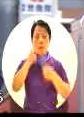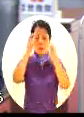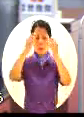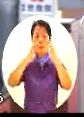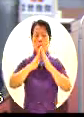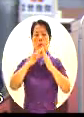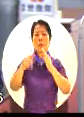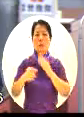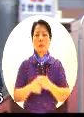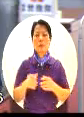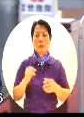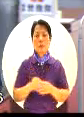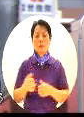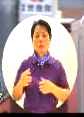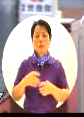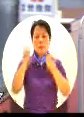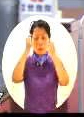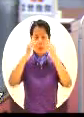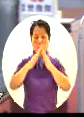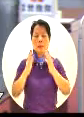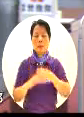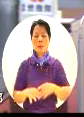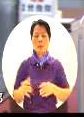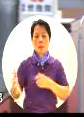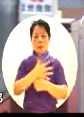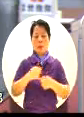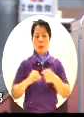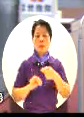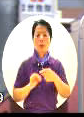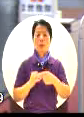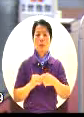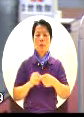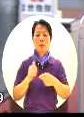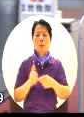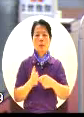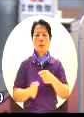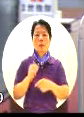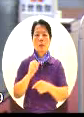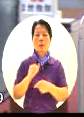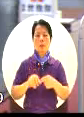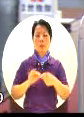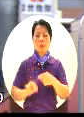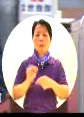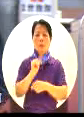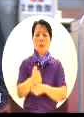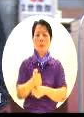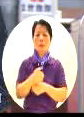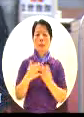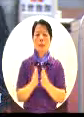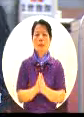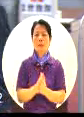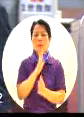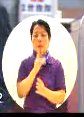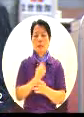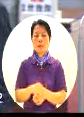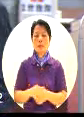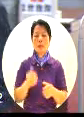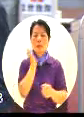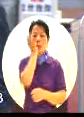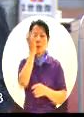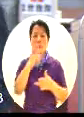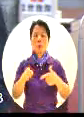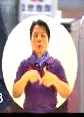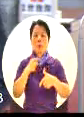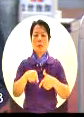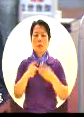占了全国的2%以上，哈、哦，超50%。啊，总以那个石化业来讲，